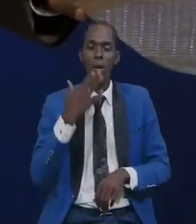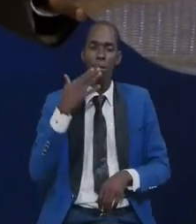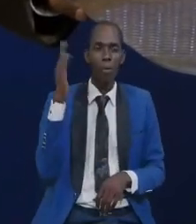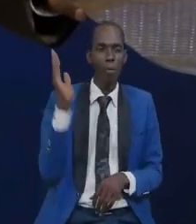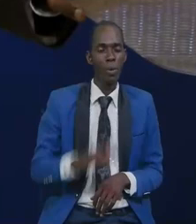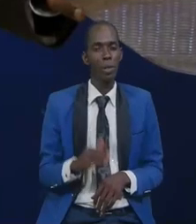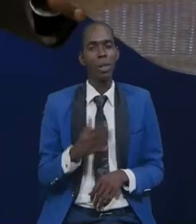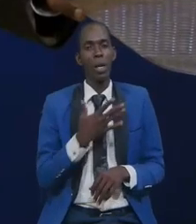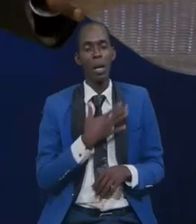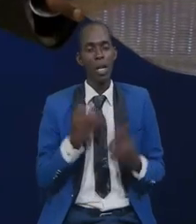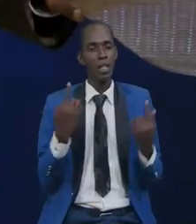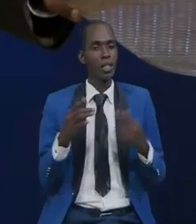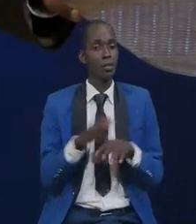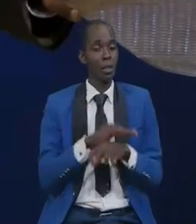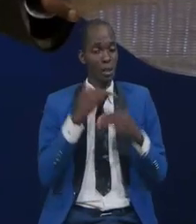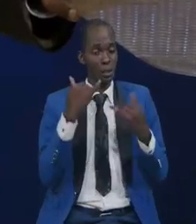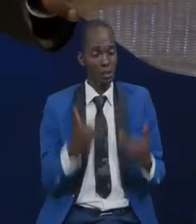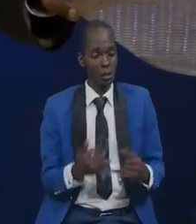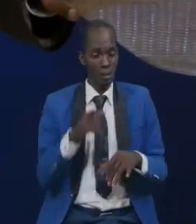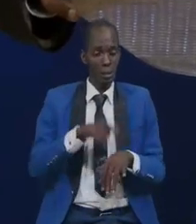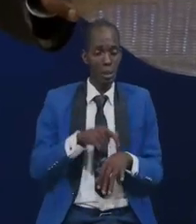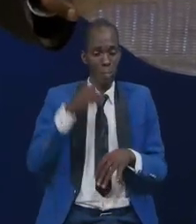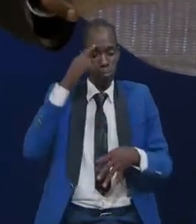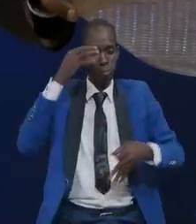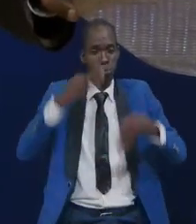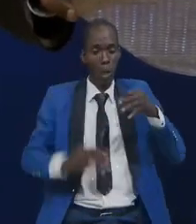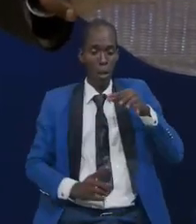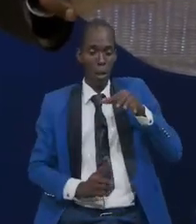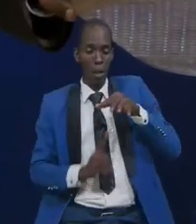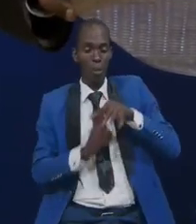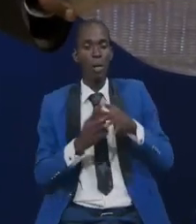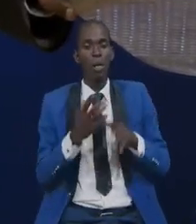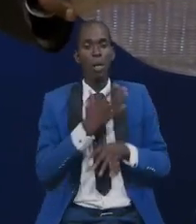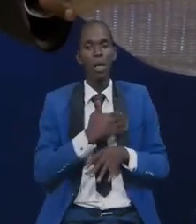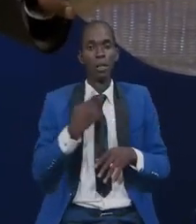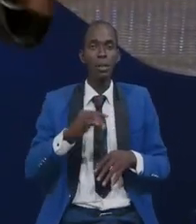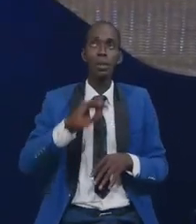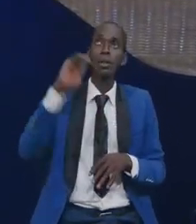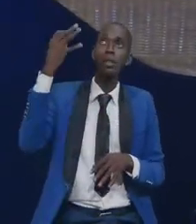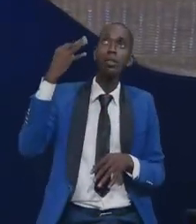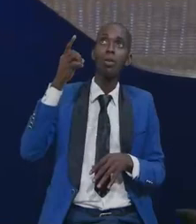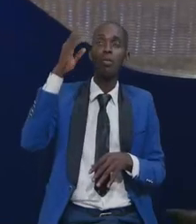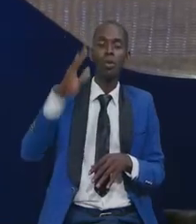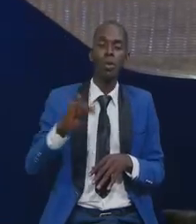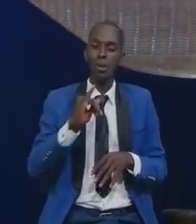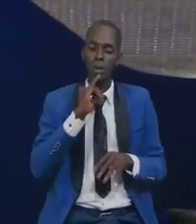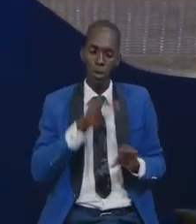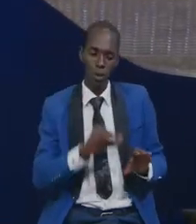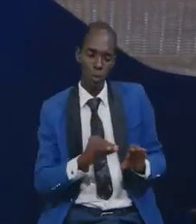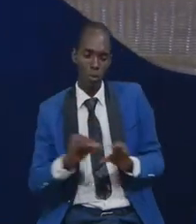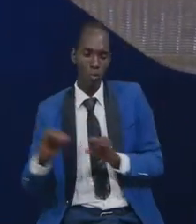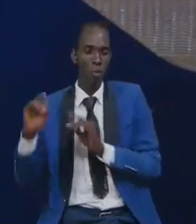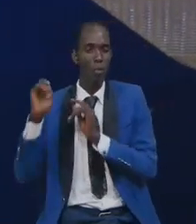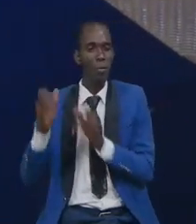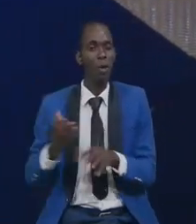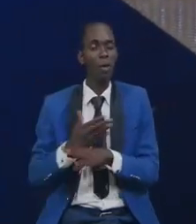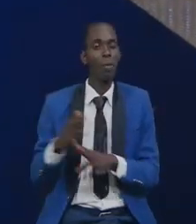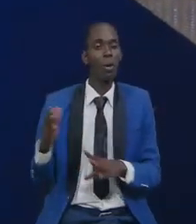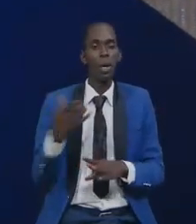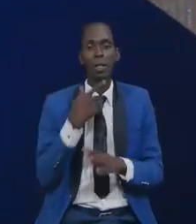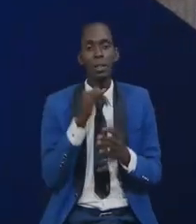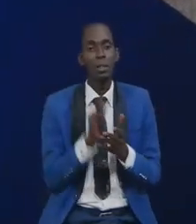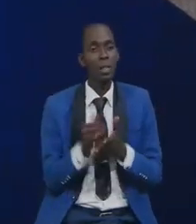le jour de jugement arrive. Et le jour de la grâce est fini, est en train de finir. À cause de cela, que tout le